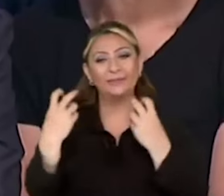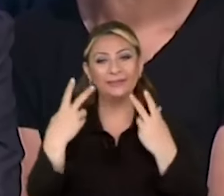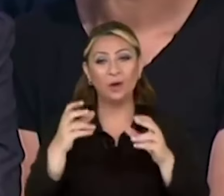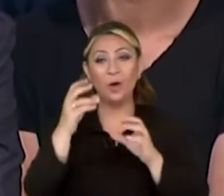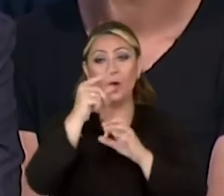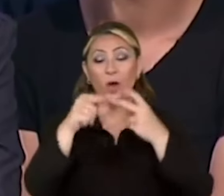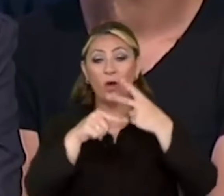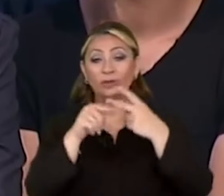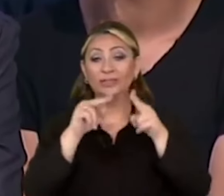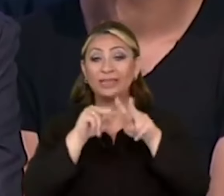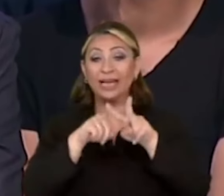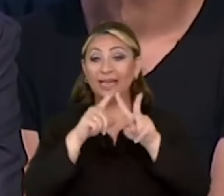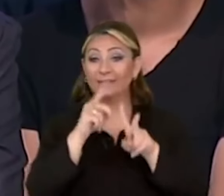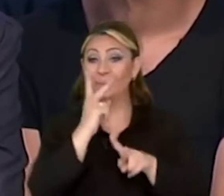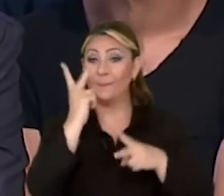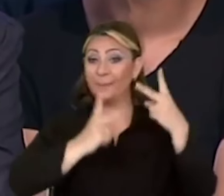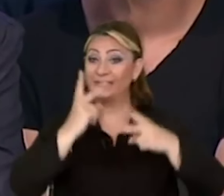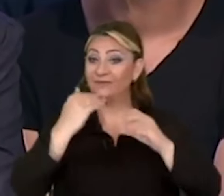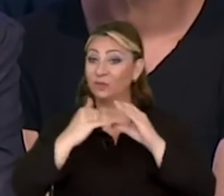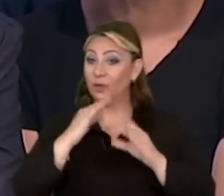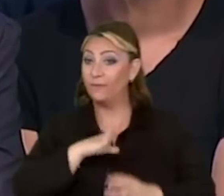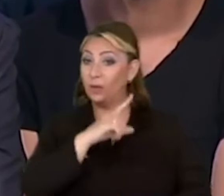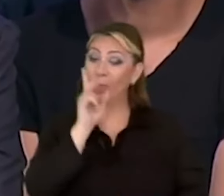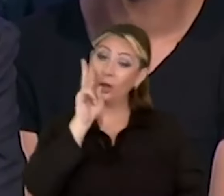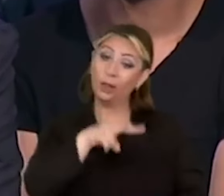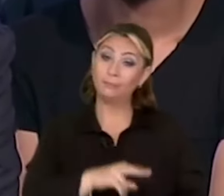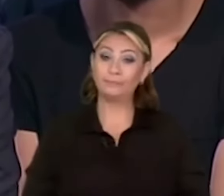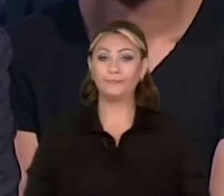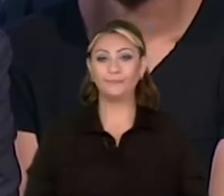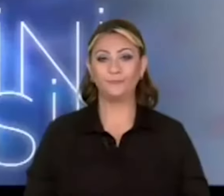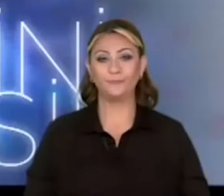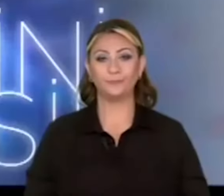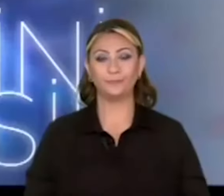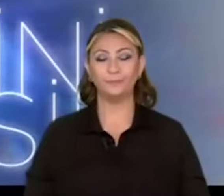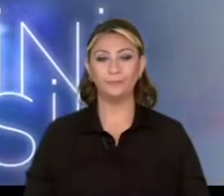Özkan Uğur'un bazı videoları var elimde, onları görelim.